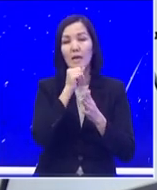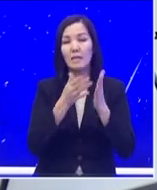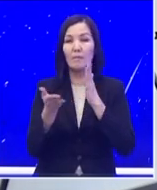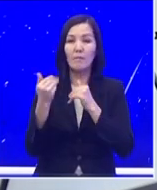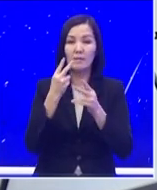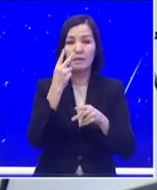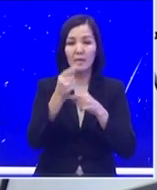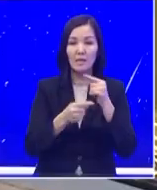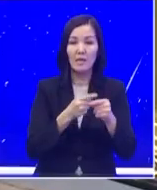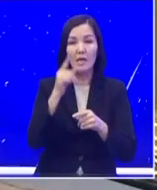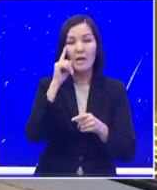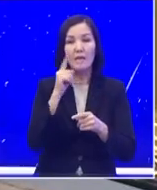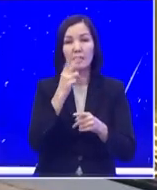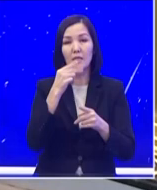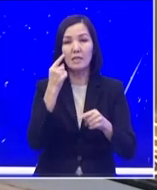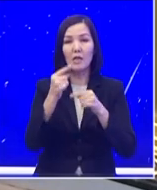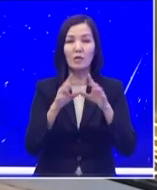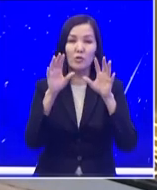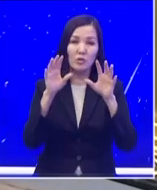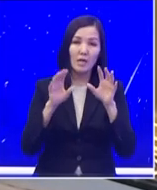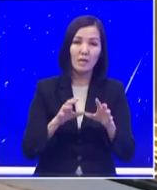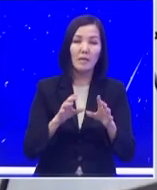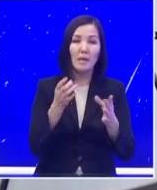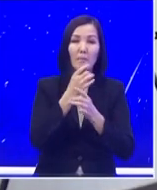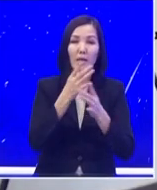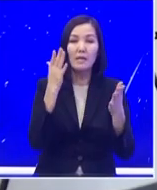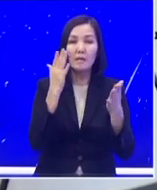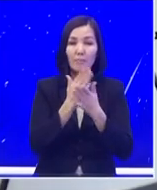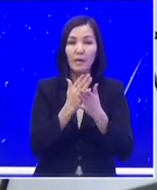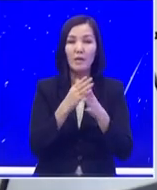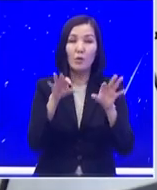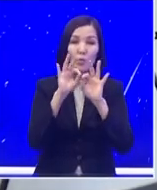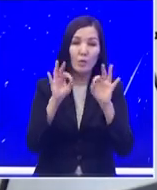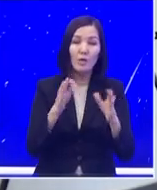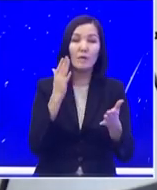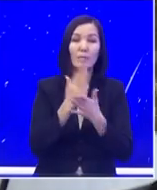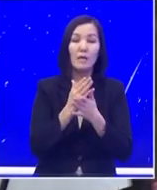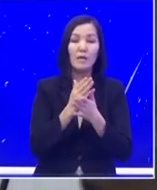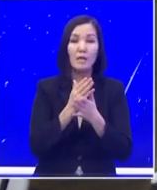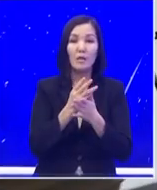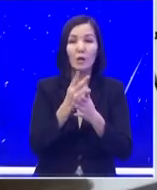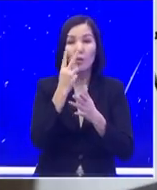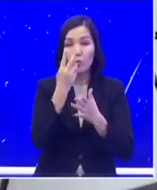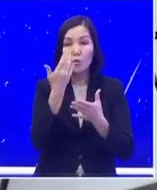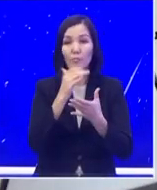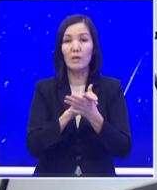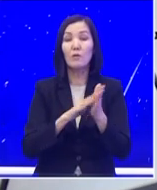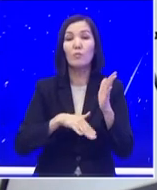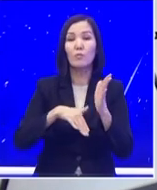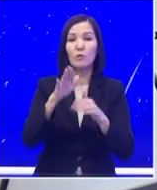жатқан өзінің қазағының дәстүрін, қазағының мәдениетін бар екенін, соны мақтан ететінін біліп өсетін азамат,